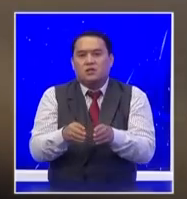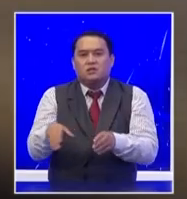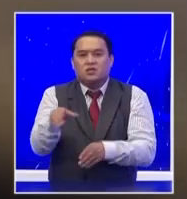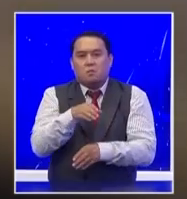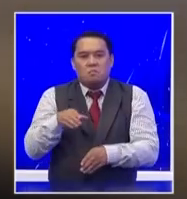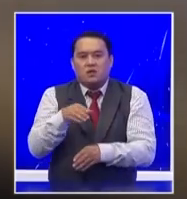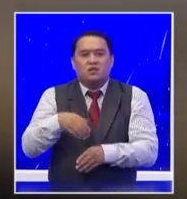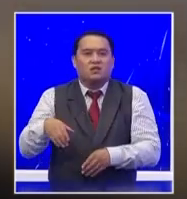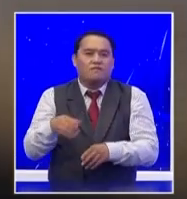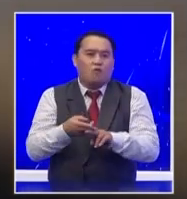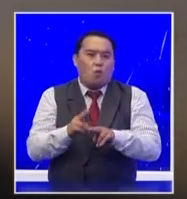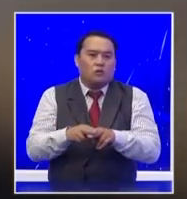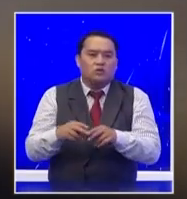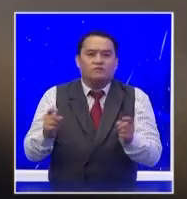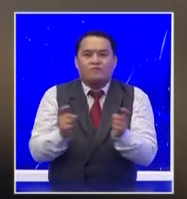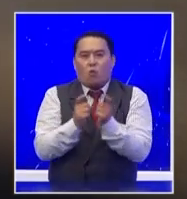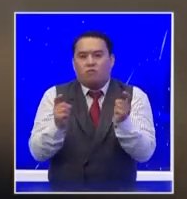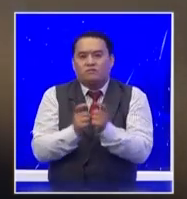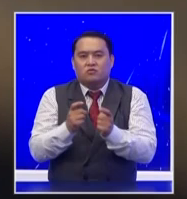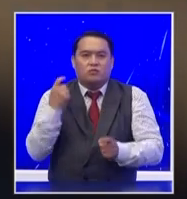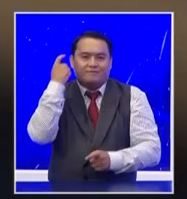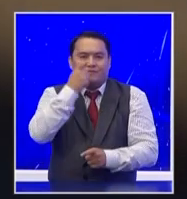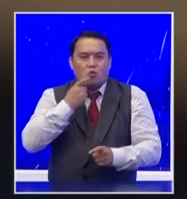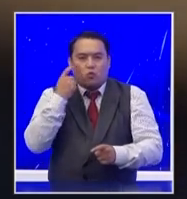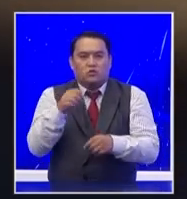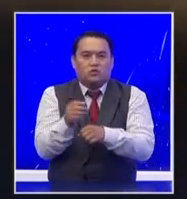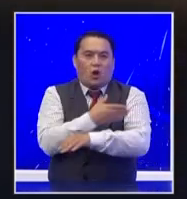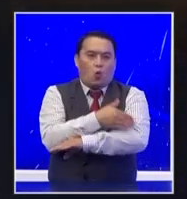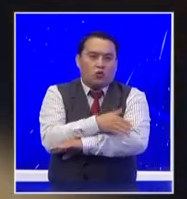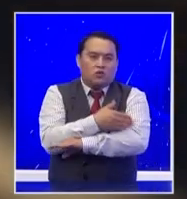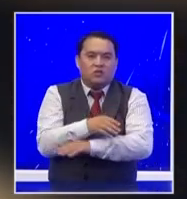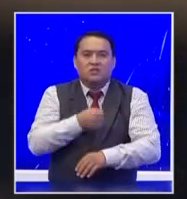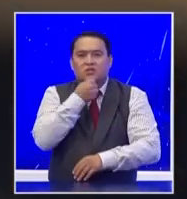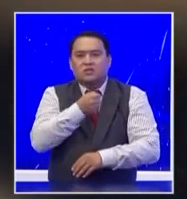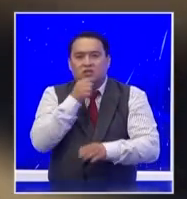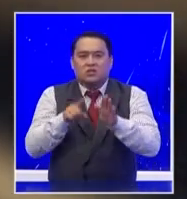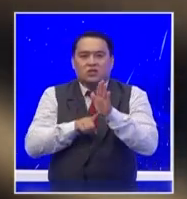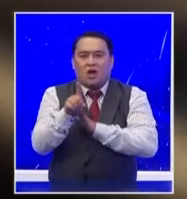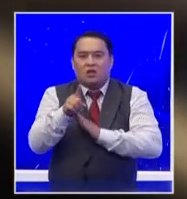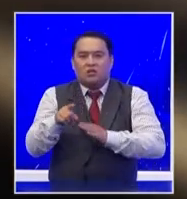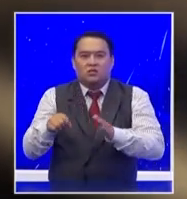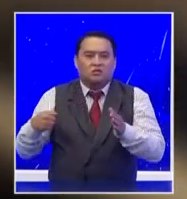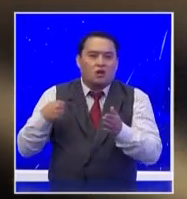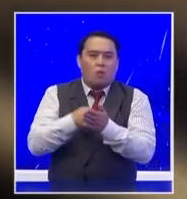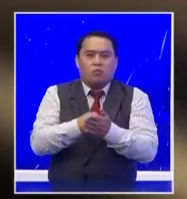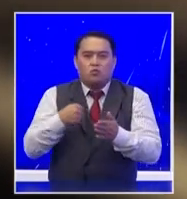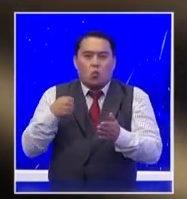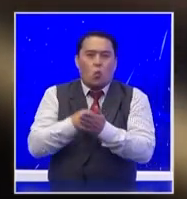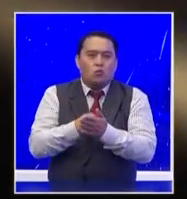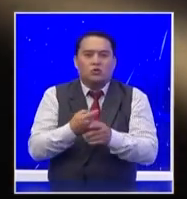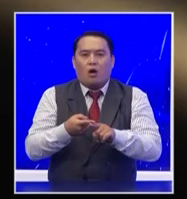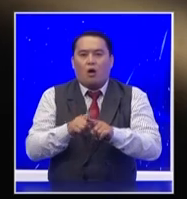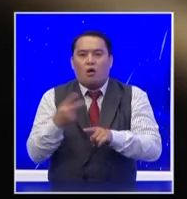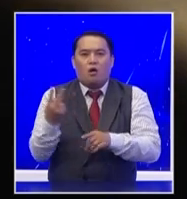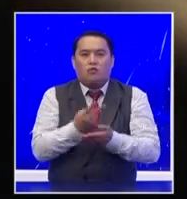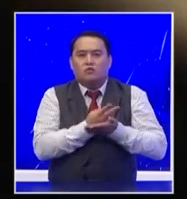распивали спиртные напитки. Между ними разогрелся конфликт. Затем вышли на улицу. Старший начал наносить телесные повреждения младшему.